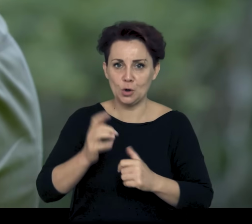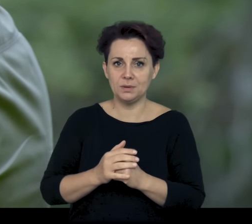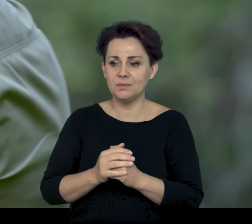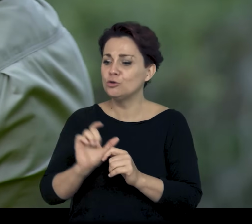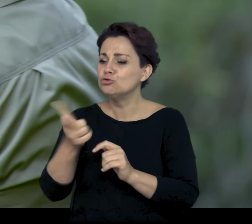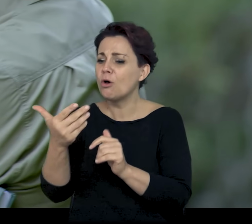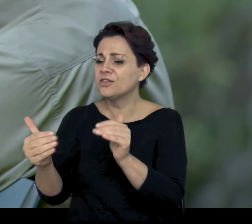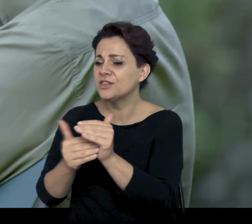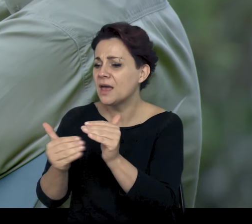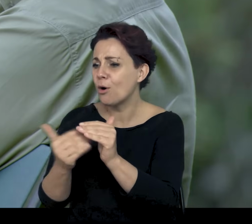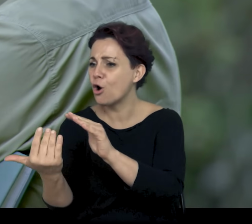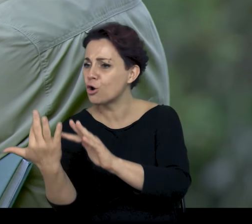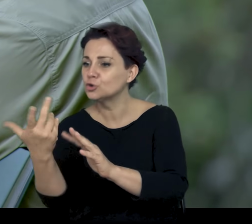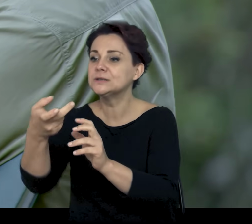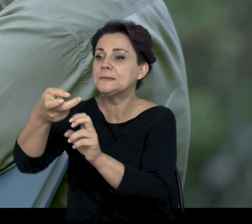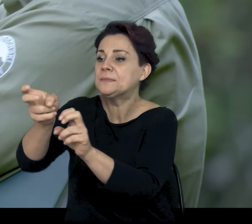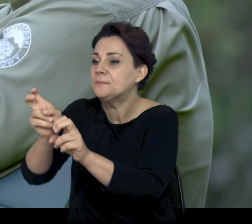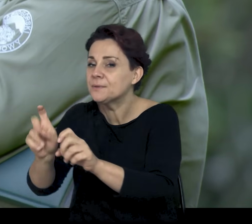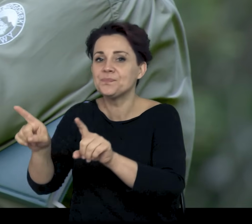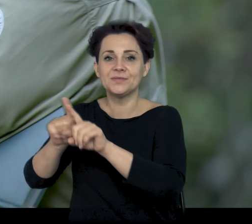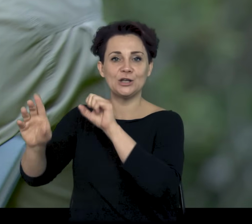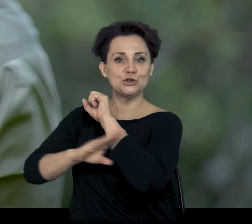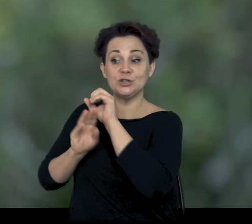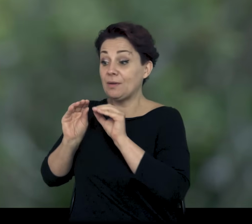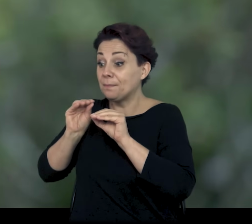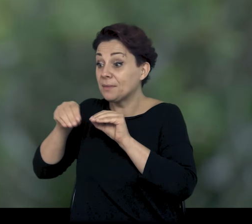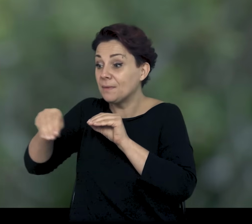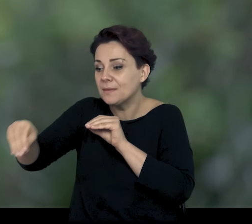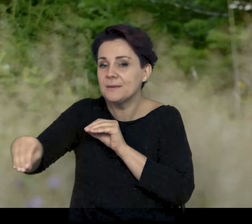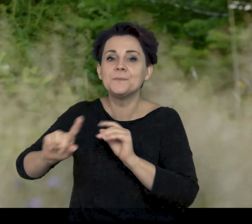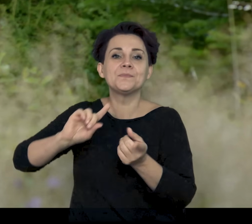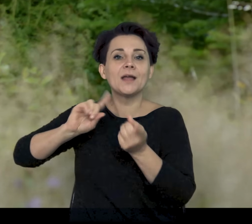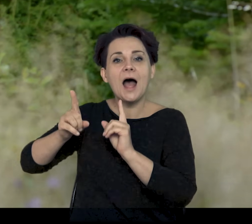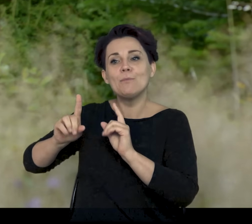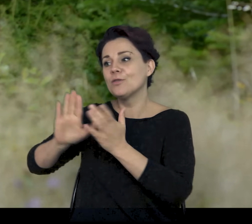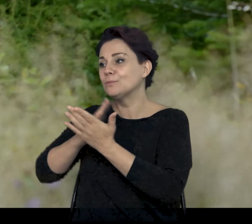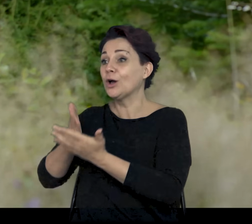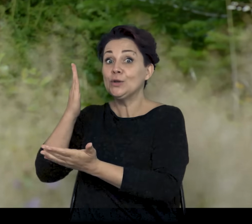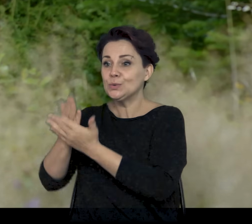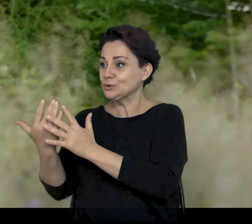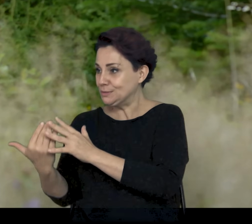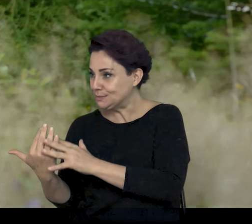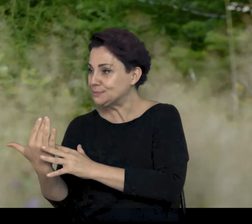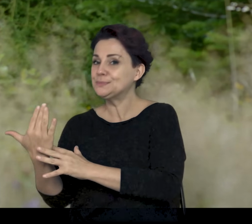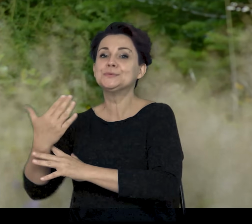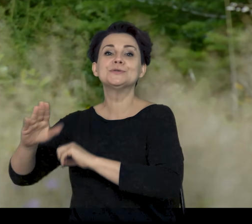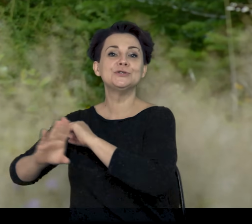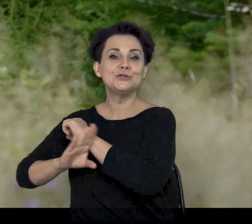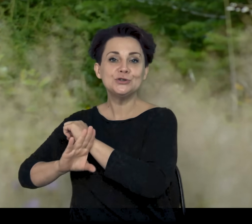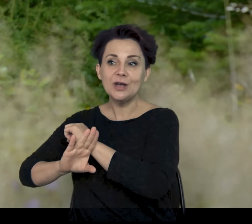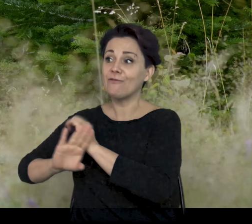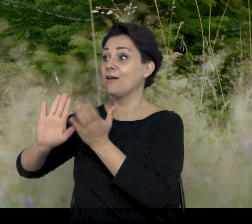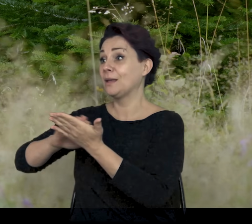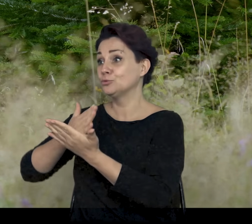usuwaniu niepożądanych gatunków, podsadzaniu drzew albo pielęgnacji już powstałego odnowienia, czy to